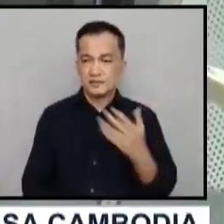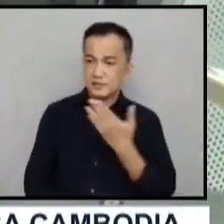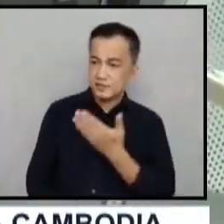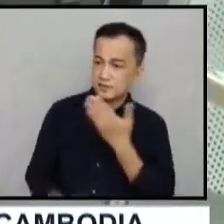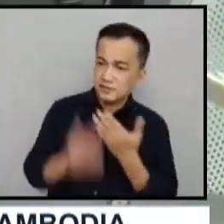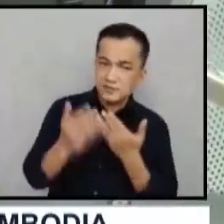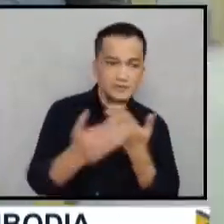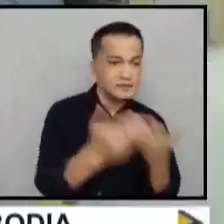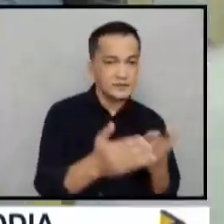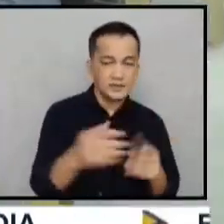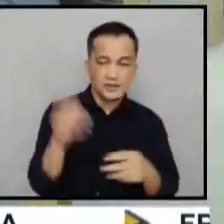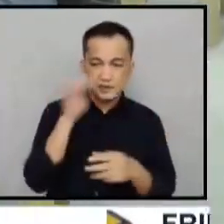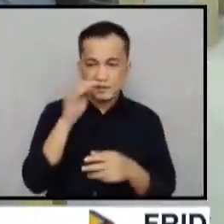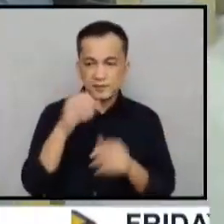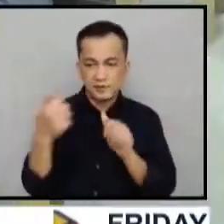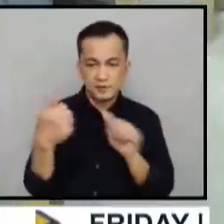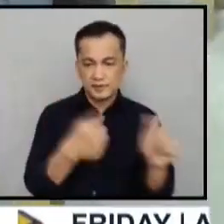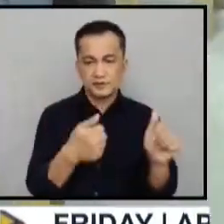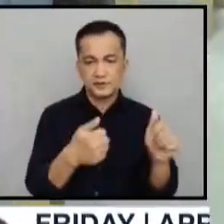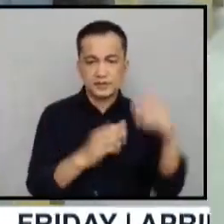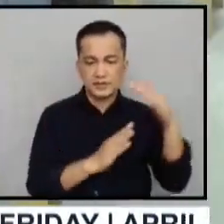na sumunod sa deadline.